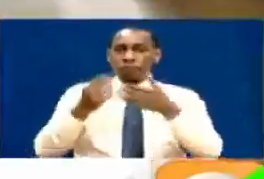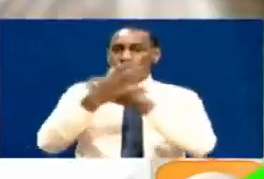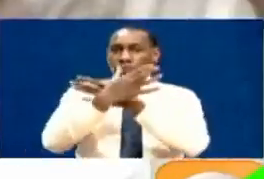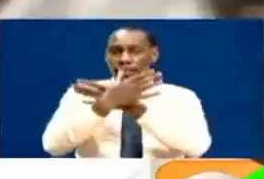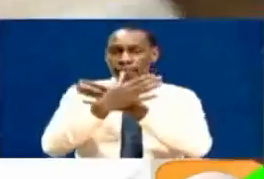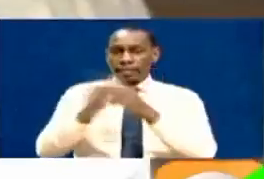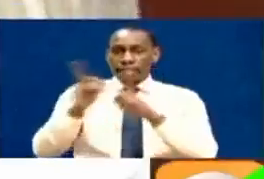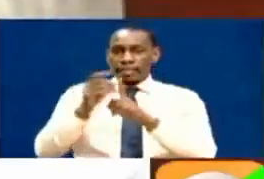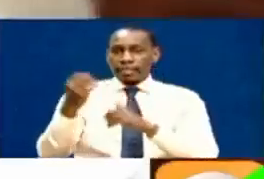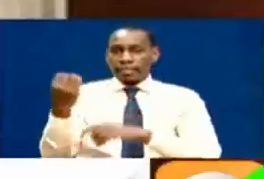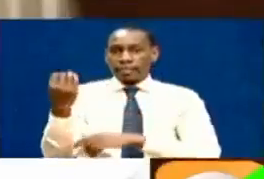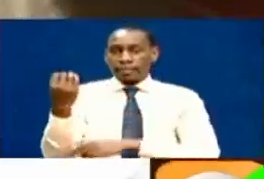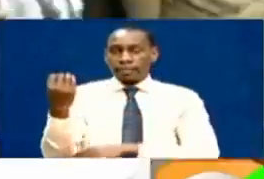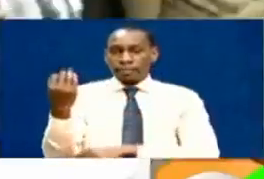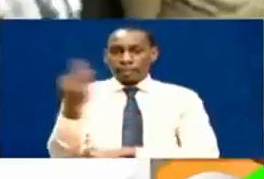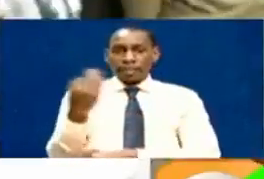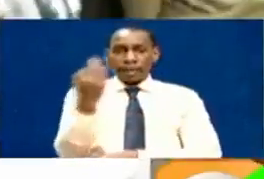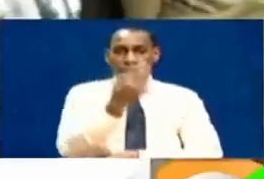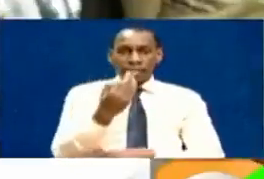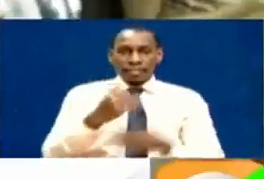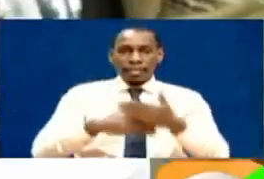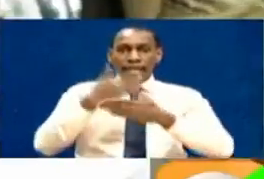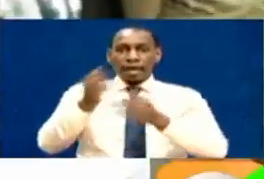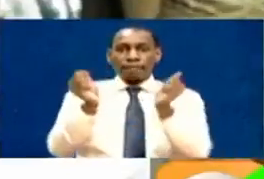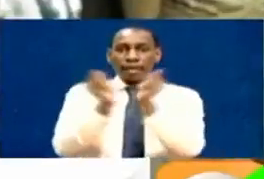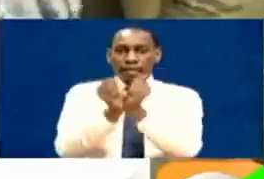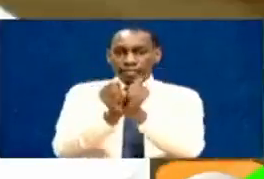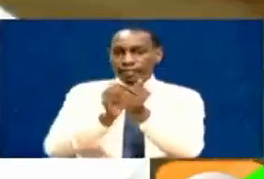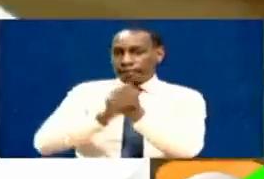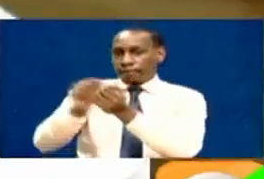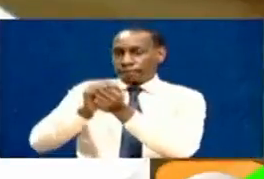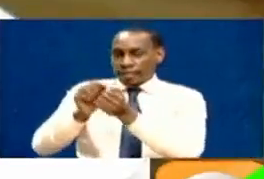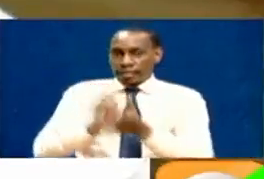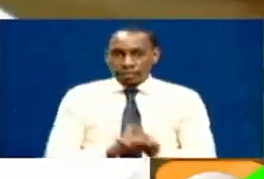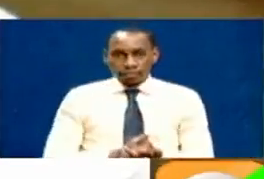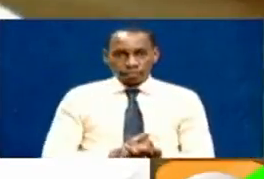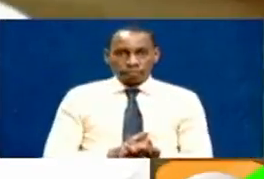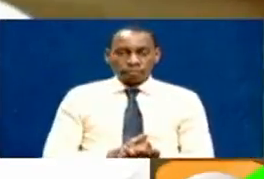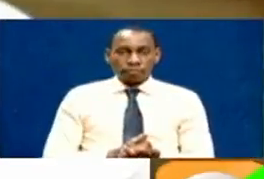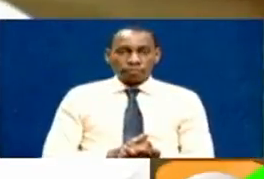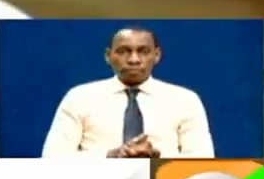mnamo Machi 3 kabla ya kukamatwa kwake yapata siku 15 sasa.